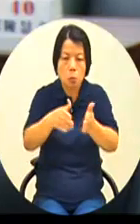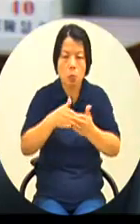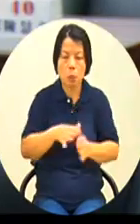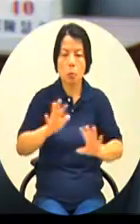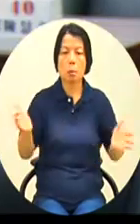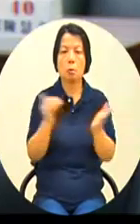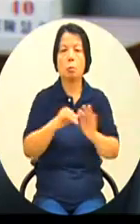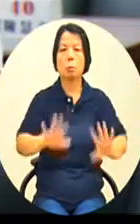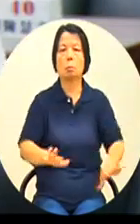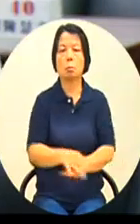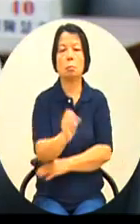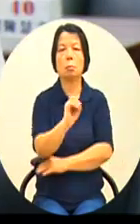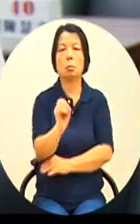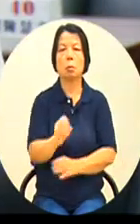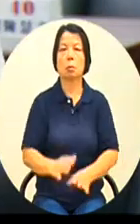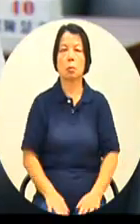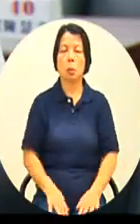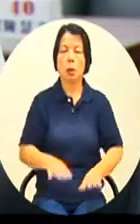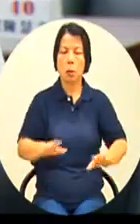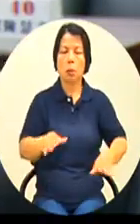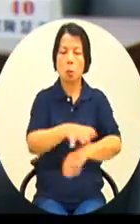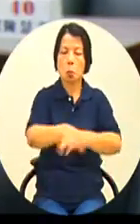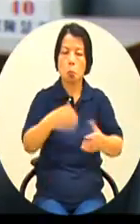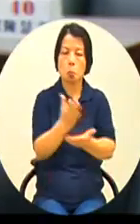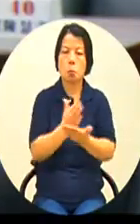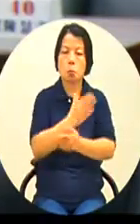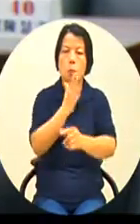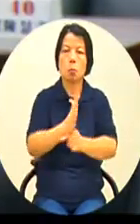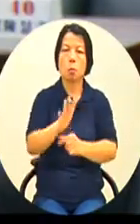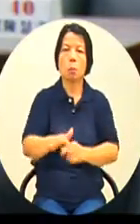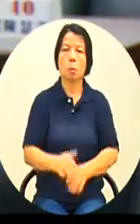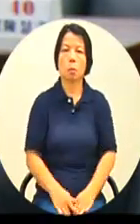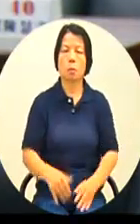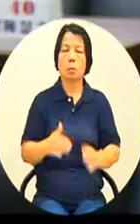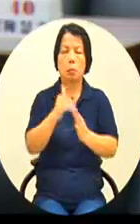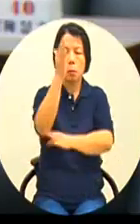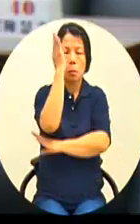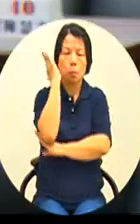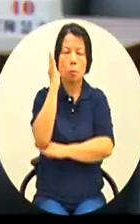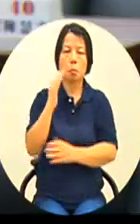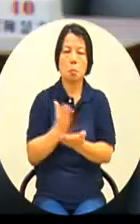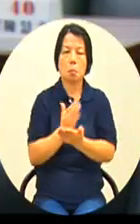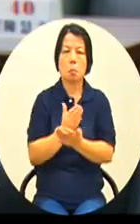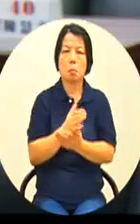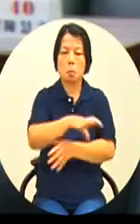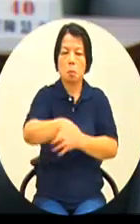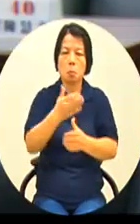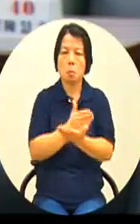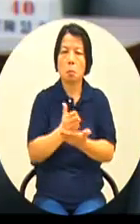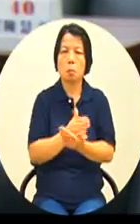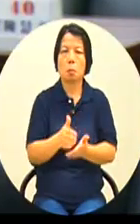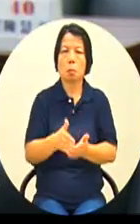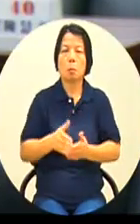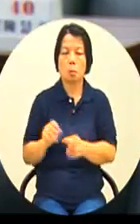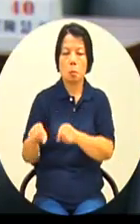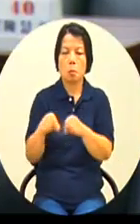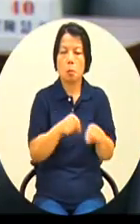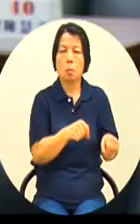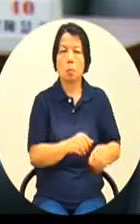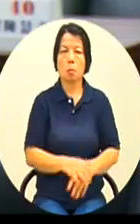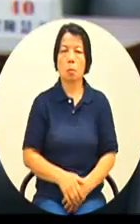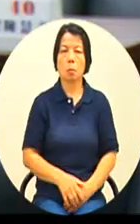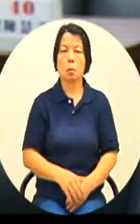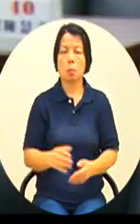也无看咧起步，还是反贫。吼、哦，咱政府的这个反贫吼，真爱贫几档啊，10档